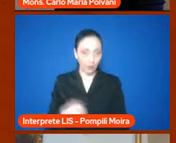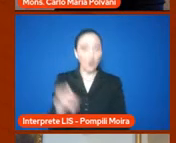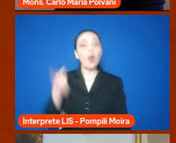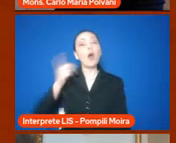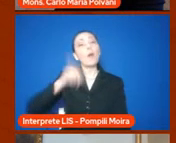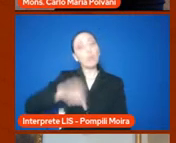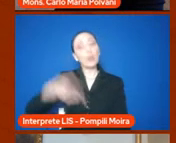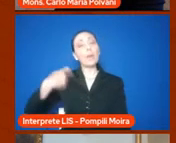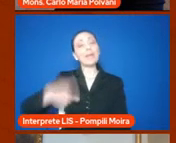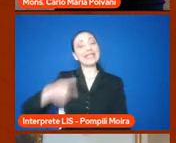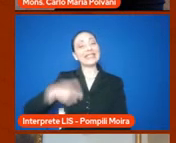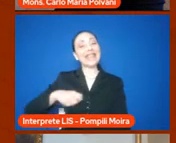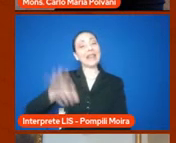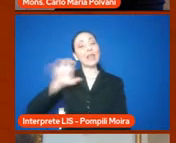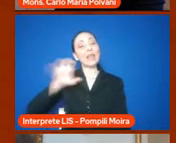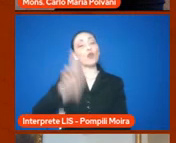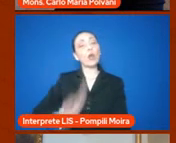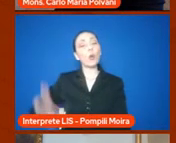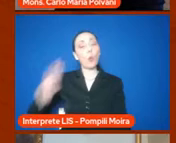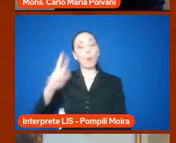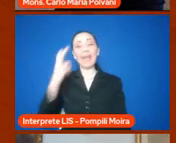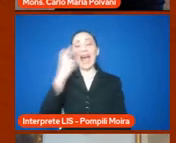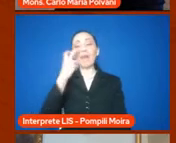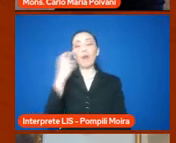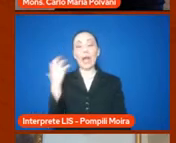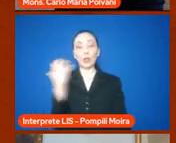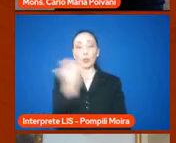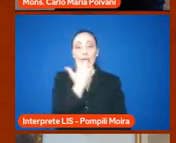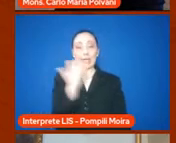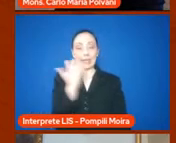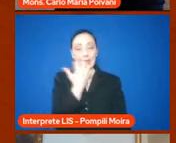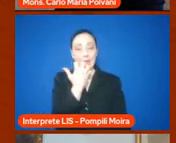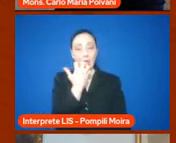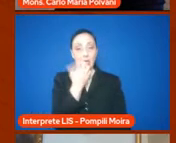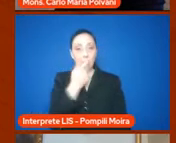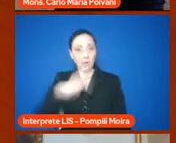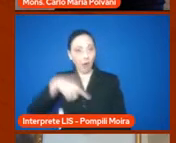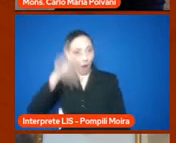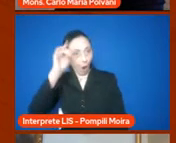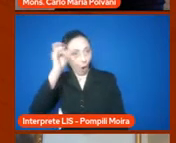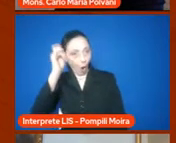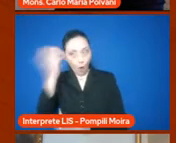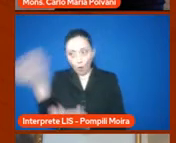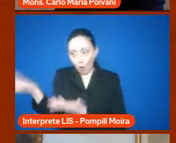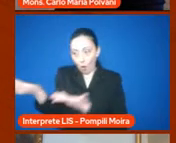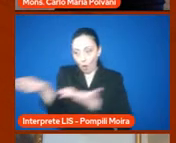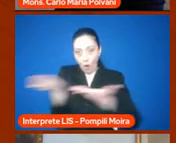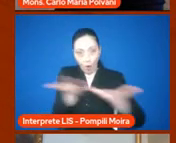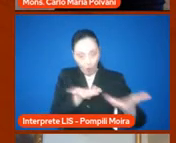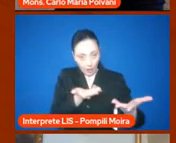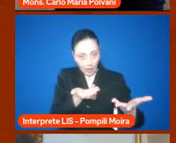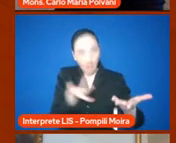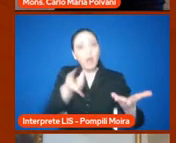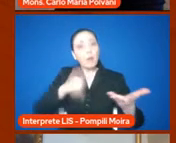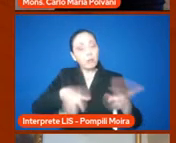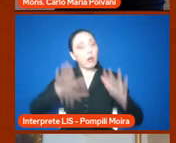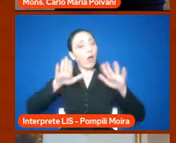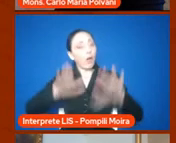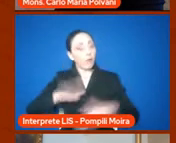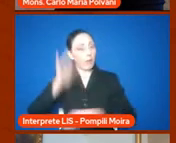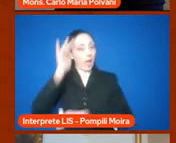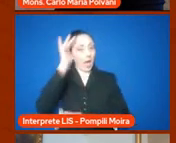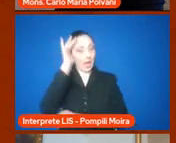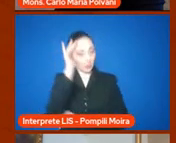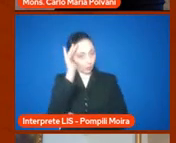Tesei, che ci hanno fatto l'onore non solo di partecipare, ma di stare con noi ad ascoltare il messaggio